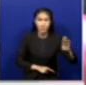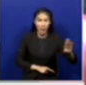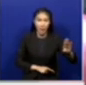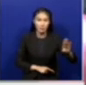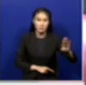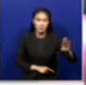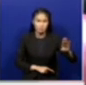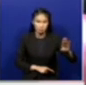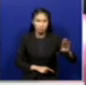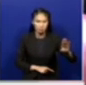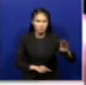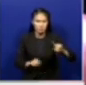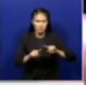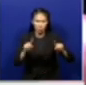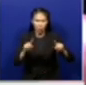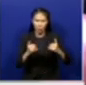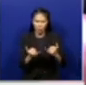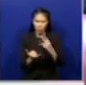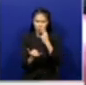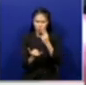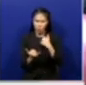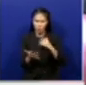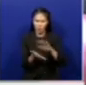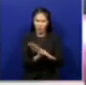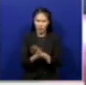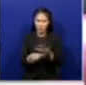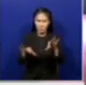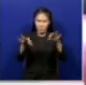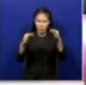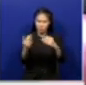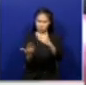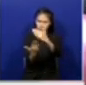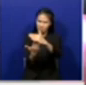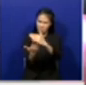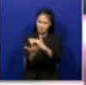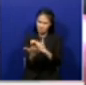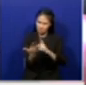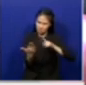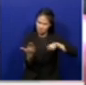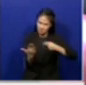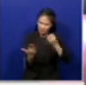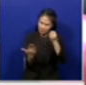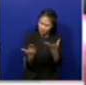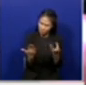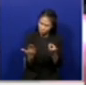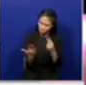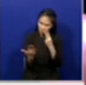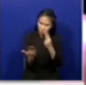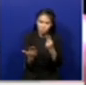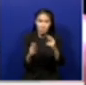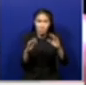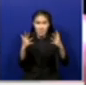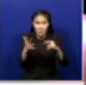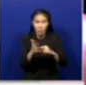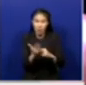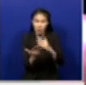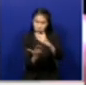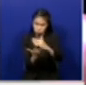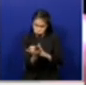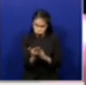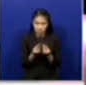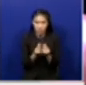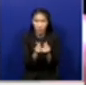าเราแทบจะไม่ได้รับรายละเอียดเลยว่าเงินจำนวนนี้จ่ายไปมากน้อยเท่าไหร่แล้วแล้วก็ไม่ว่าจะ